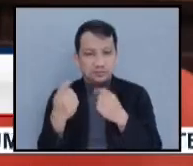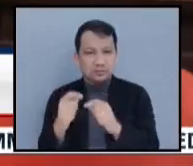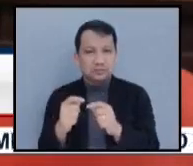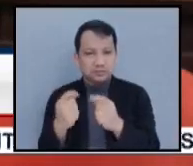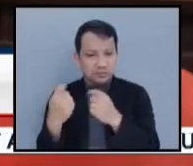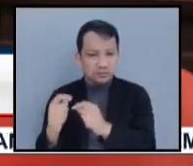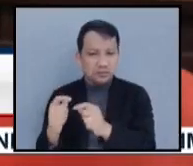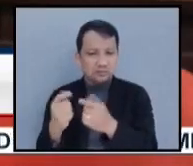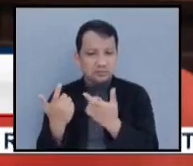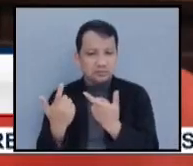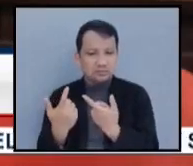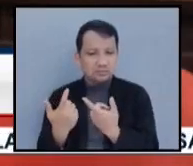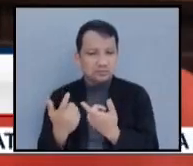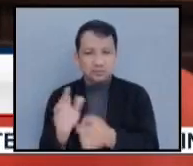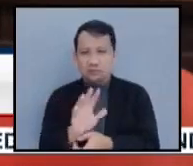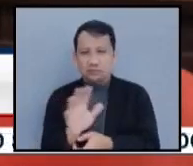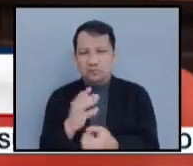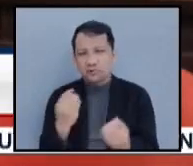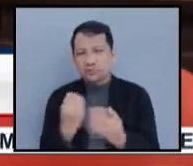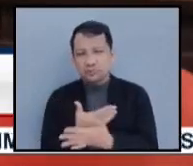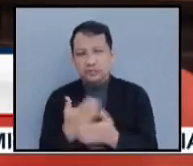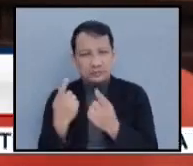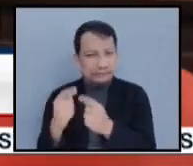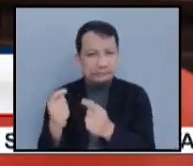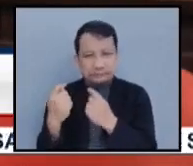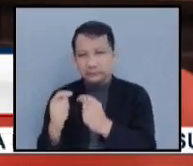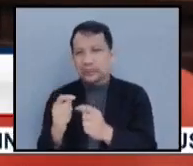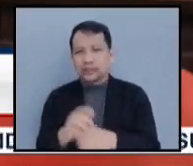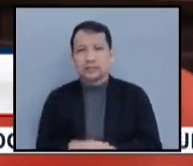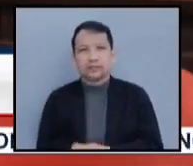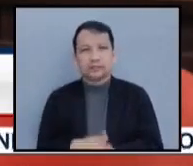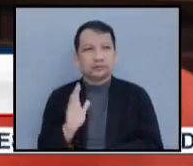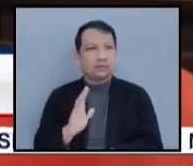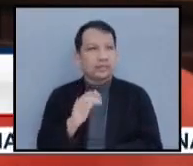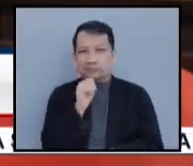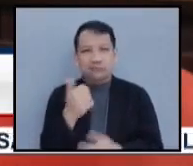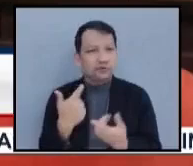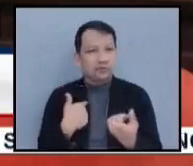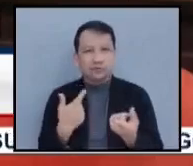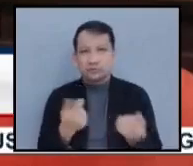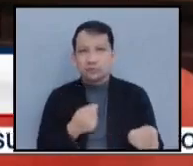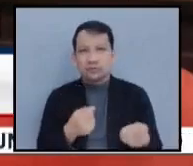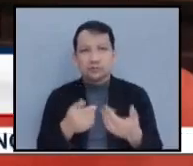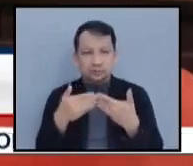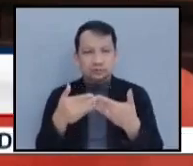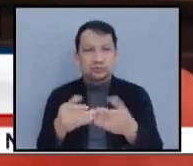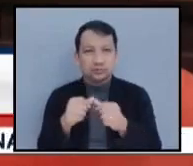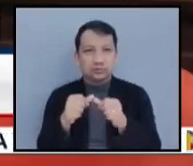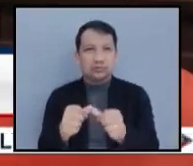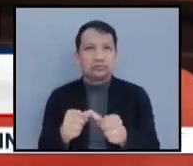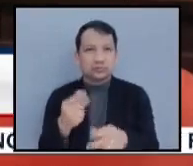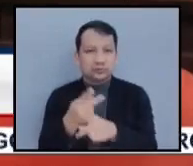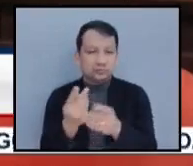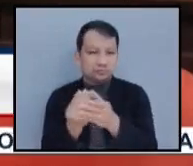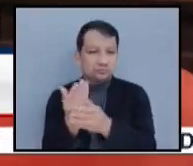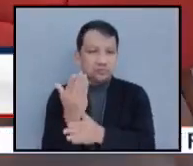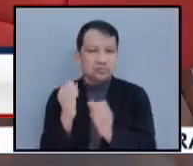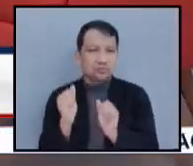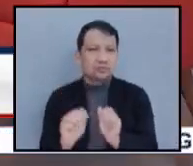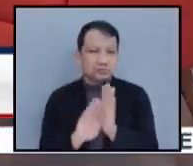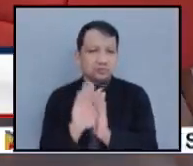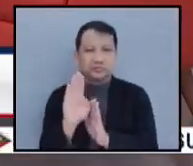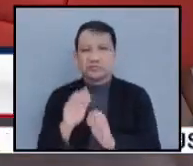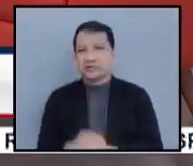Okay. Don't be afraid to try things you haven't done before, and just keep growing. All right.